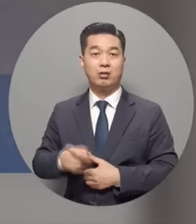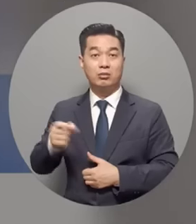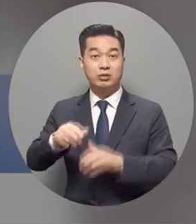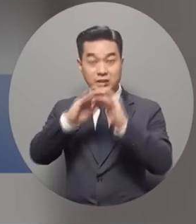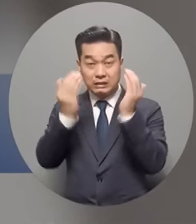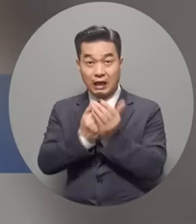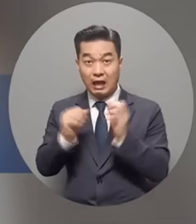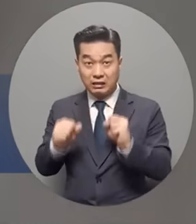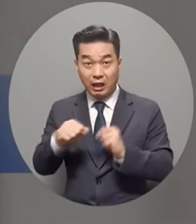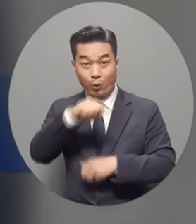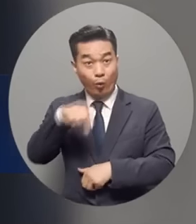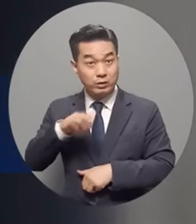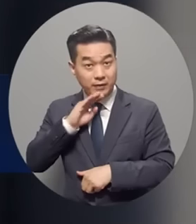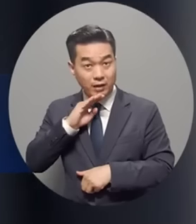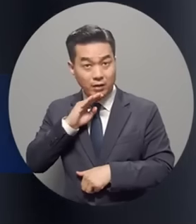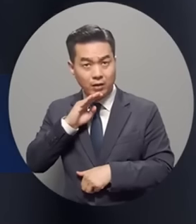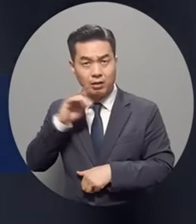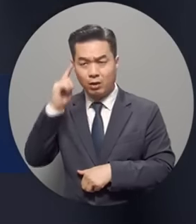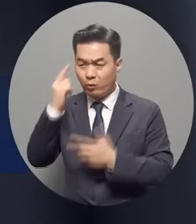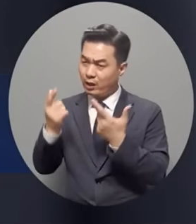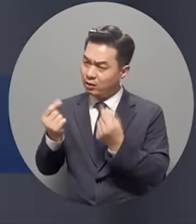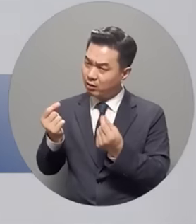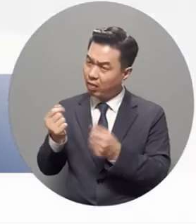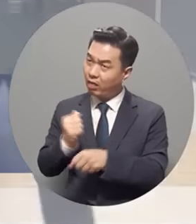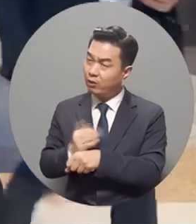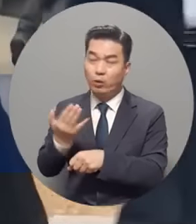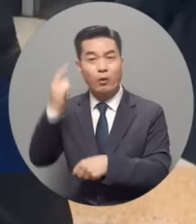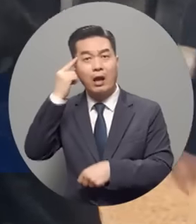거예요? 왜 이렇게까지 해야 돼요?